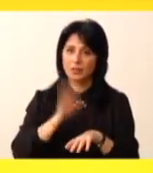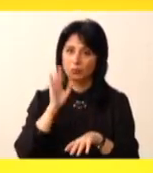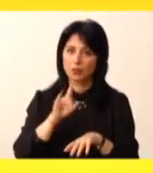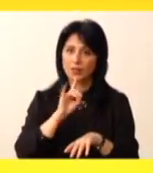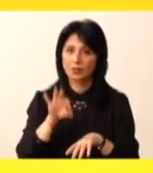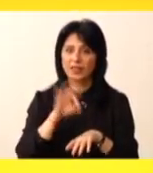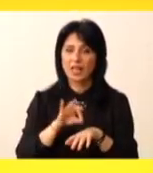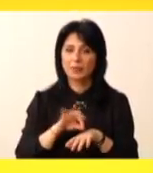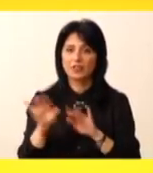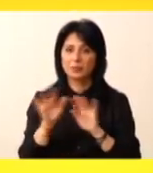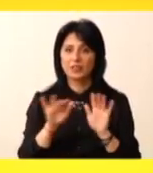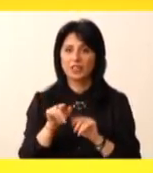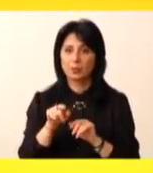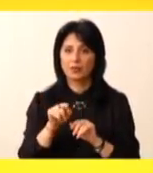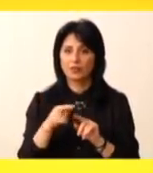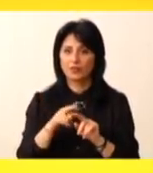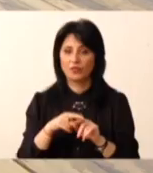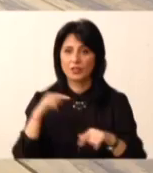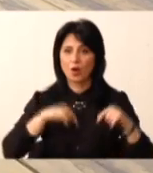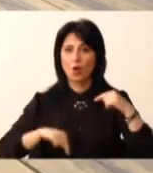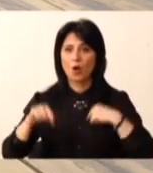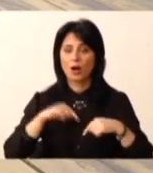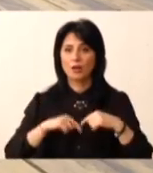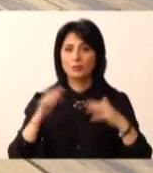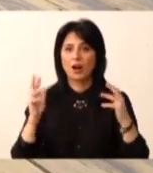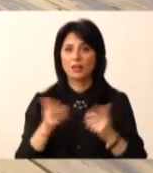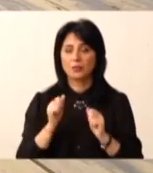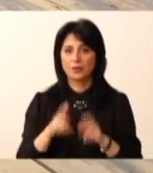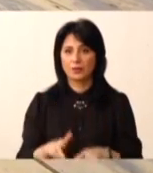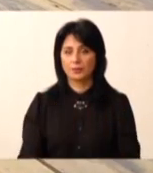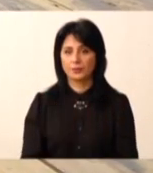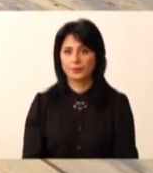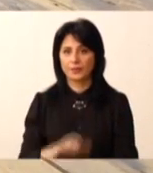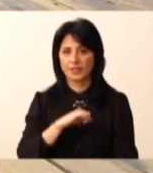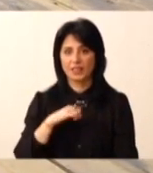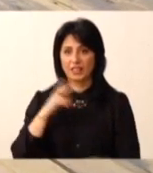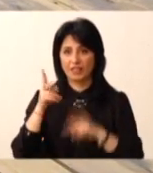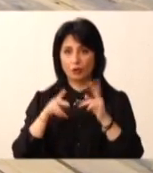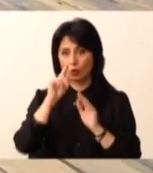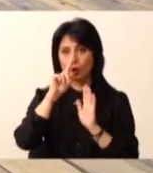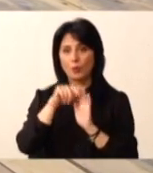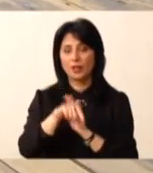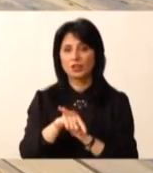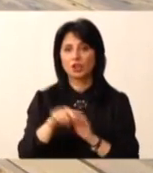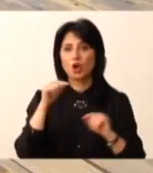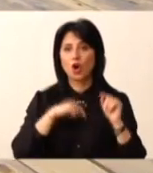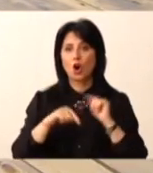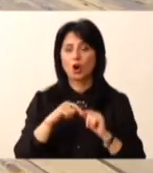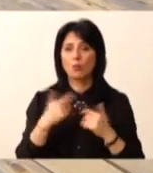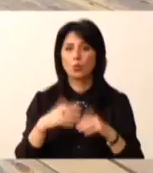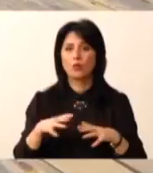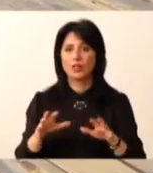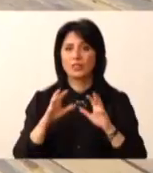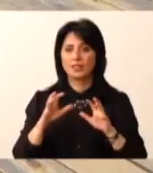დაავადების მიმდინარეობას ავტოიმუნურ პროცესს ოპერაციული ჩარევა? თვითონ ოპერაციული ჩარევა ორგანიზმისთვის